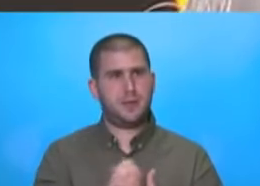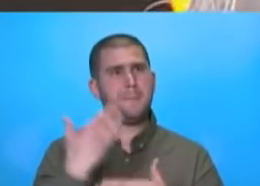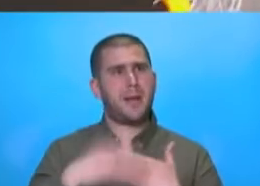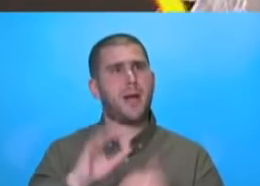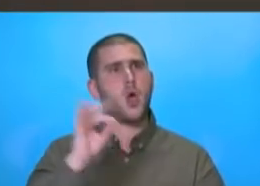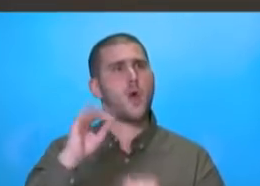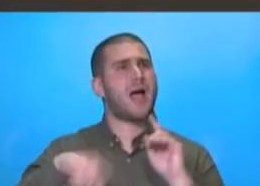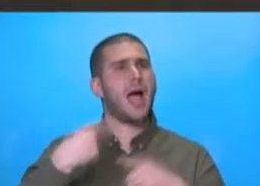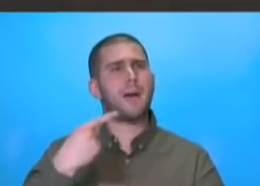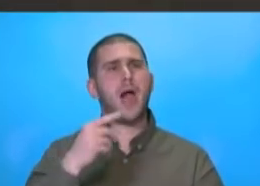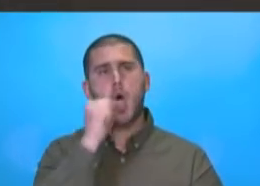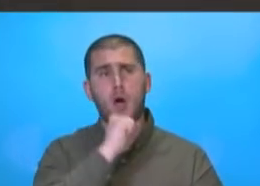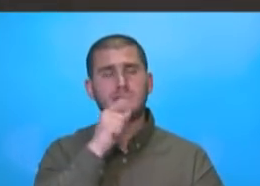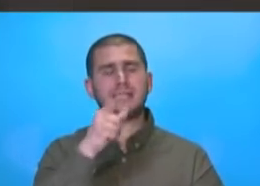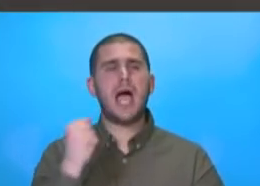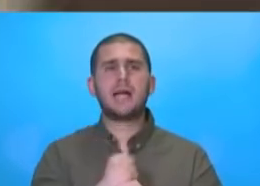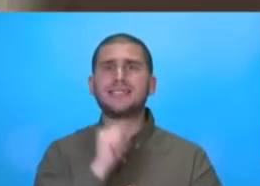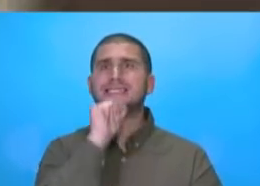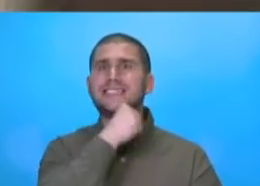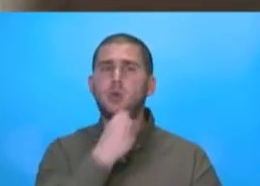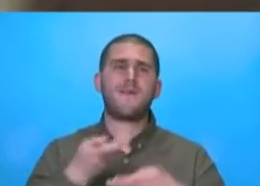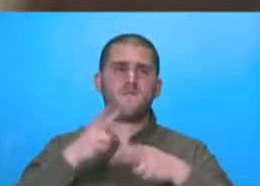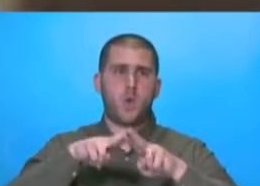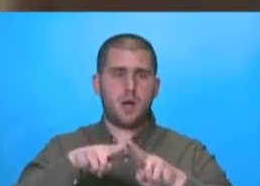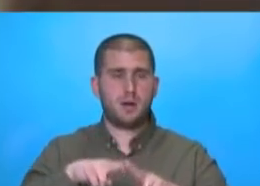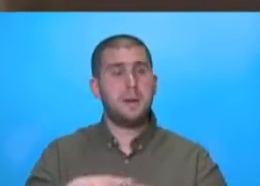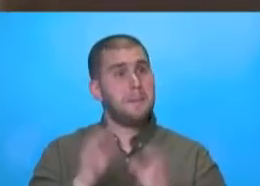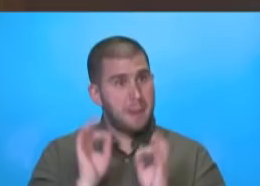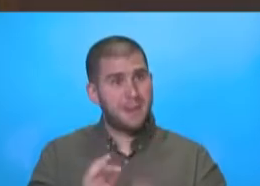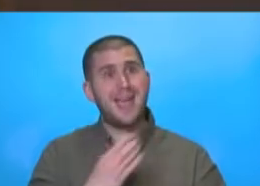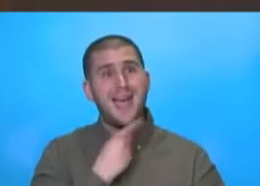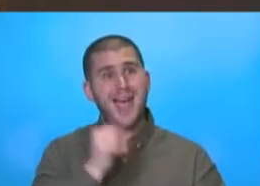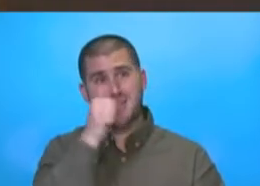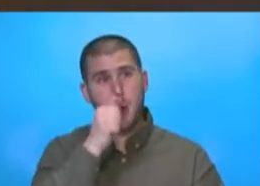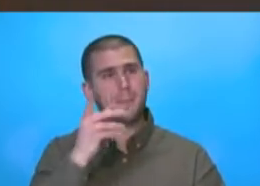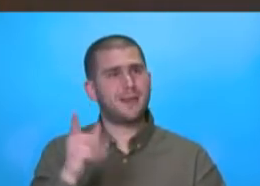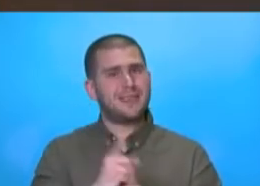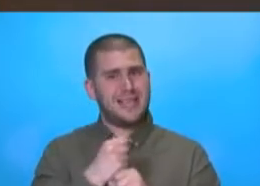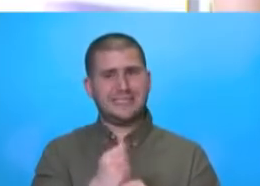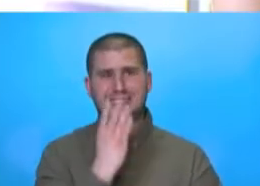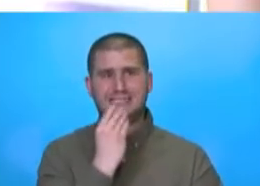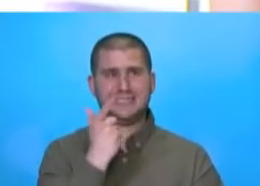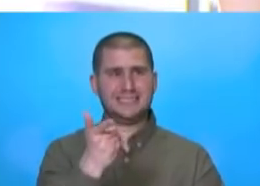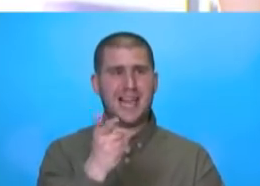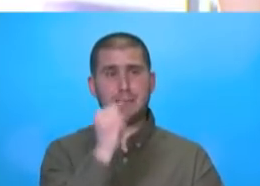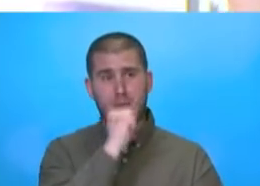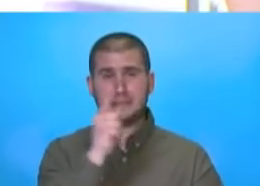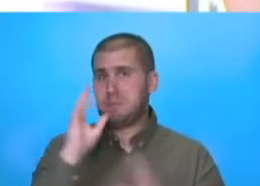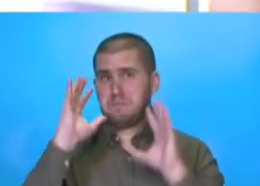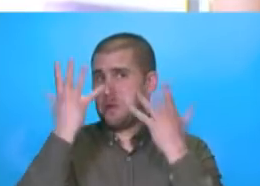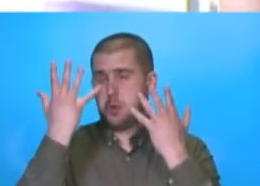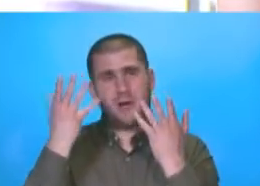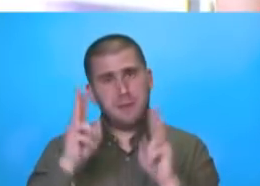הבא לאירוויזיון, היא עשתה היסטוריה כפולה. אשכרה אתיופית הולכת להציג את ישראל באירוויזיון, זה מטורף,